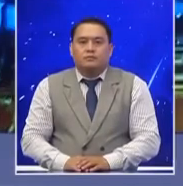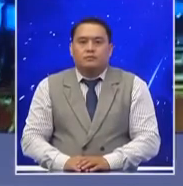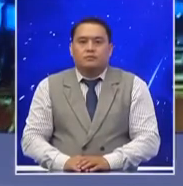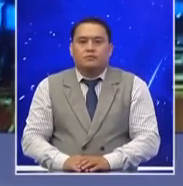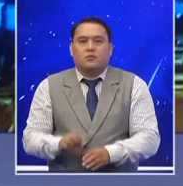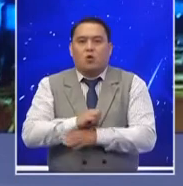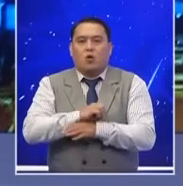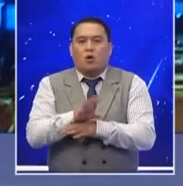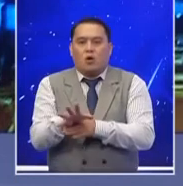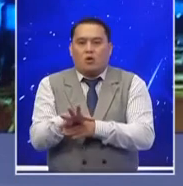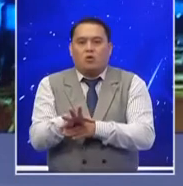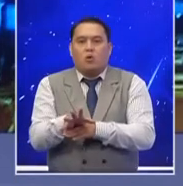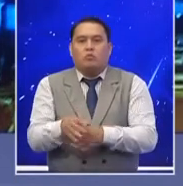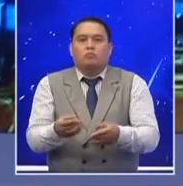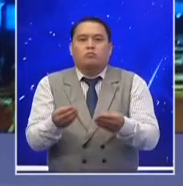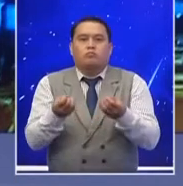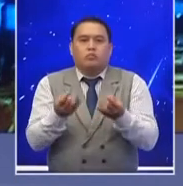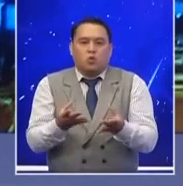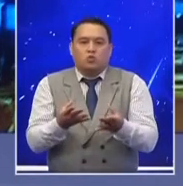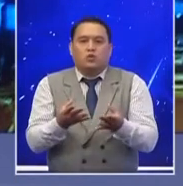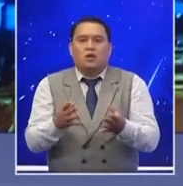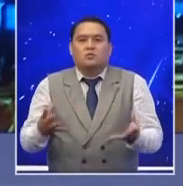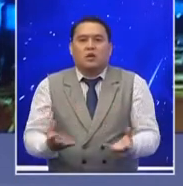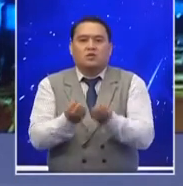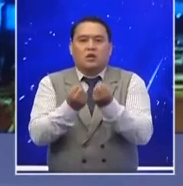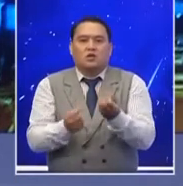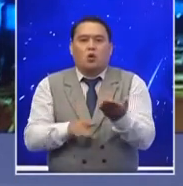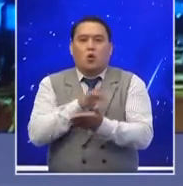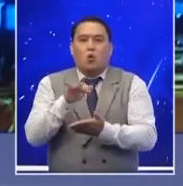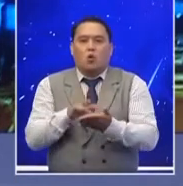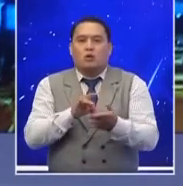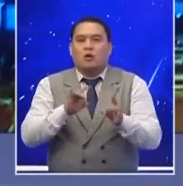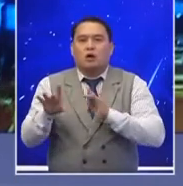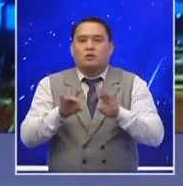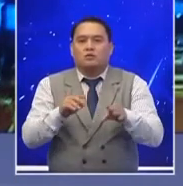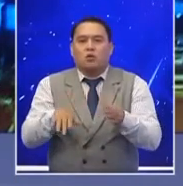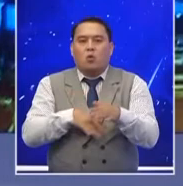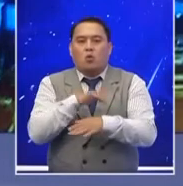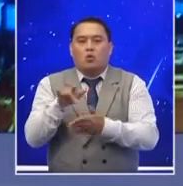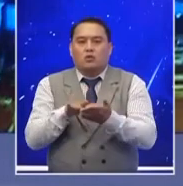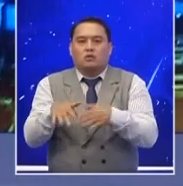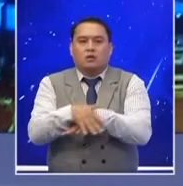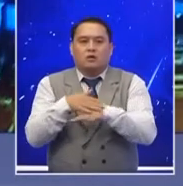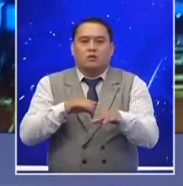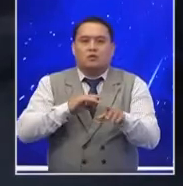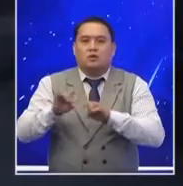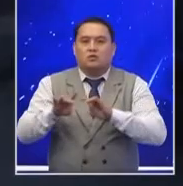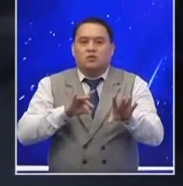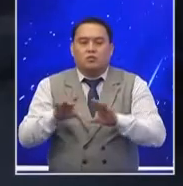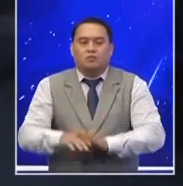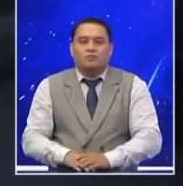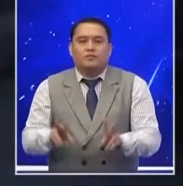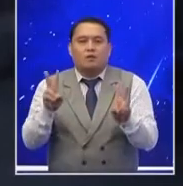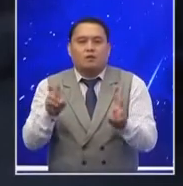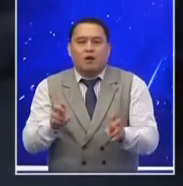Коронавирус убой, и способы просты. Сотрудники УЧС города Талдыкурган ведут разъяснительную работу с жителями города. В